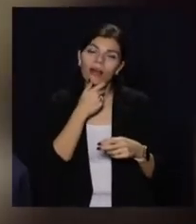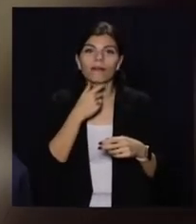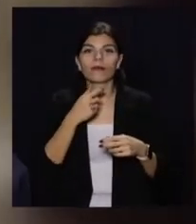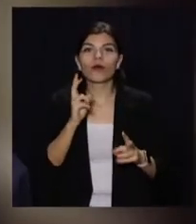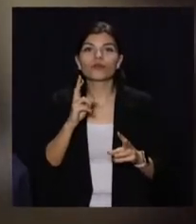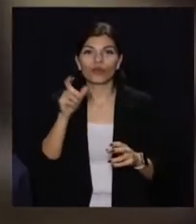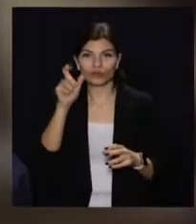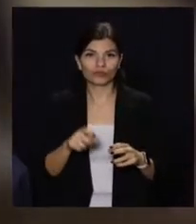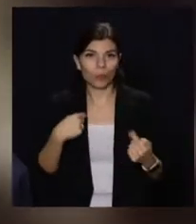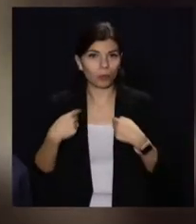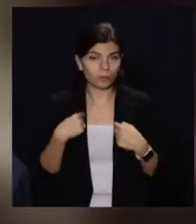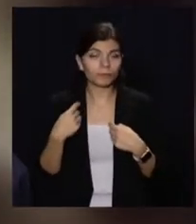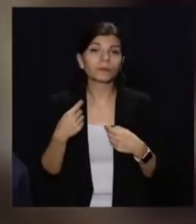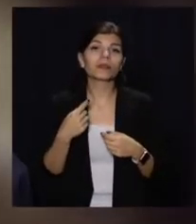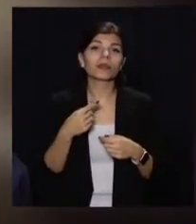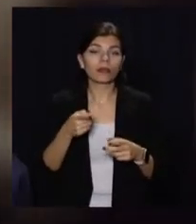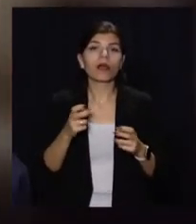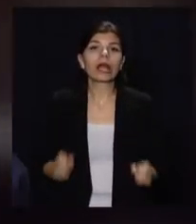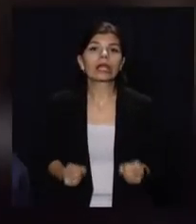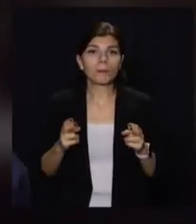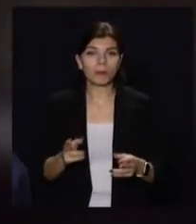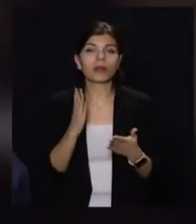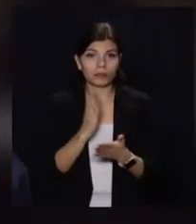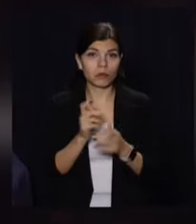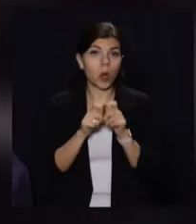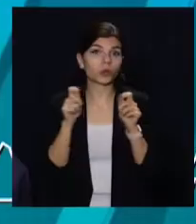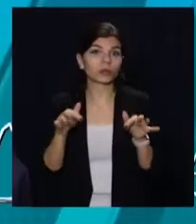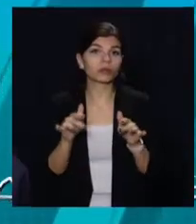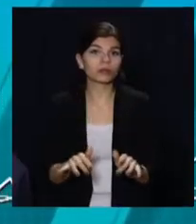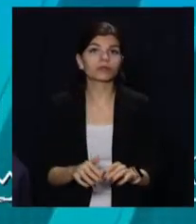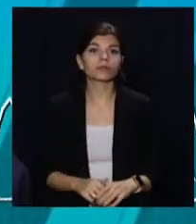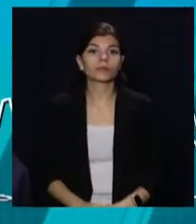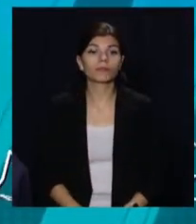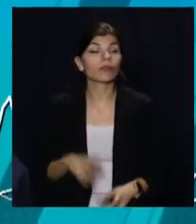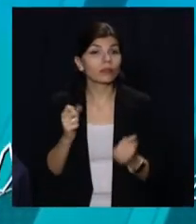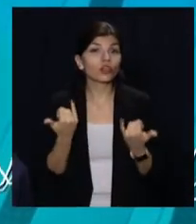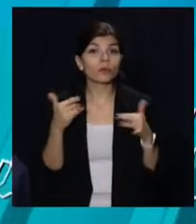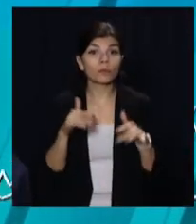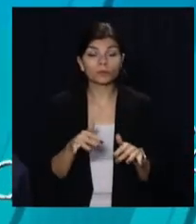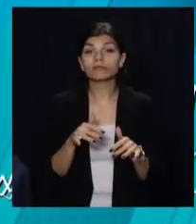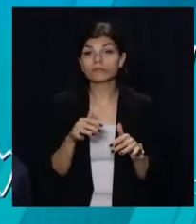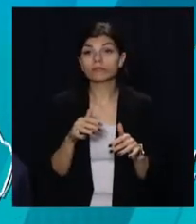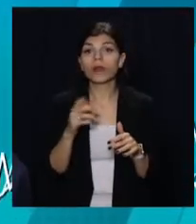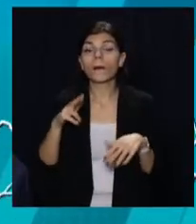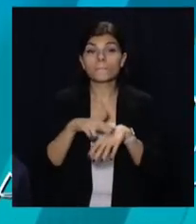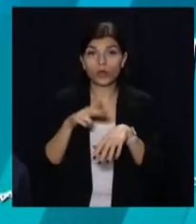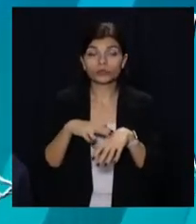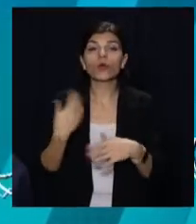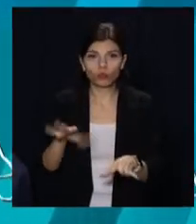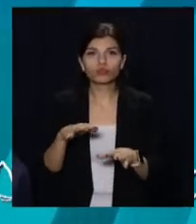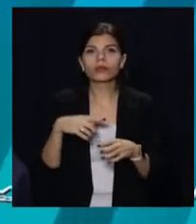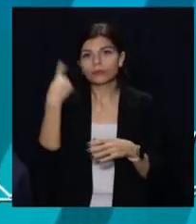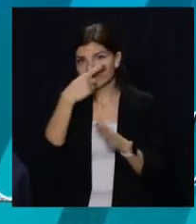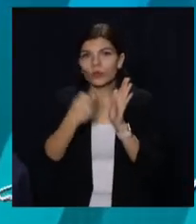з потерпілим. За даним фактом відкрито кримінальне провадження. На даний час поліцейські встановили всіх